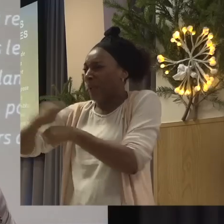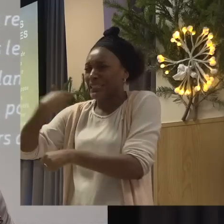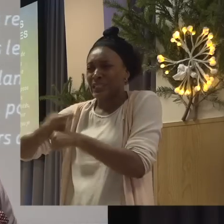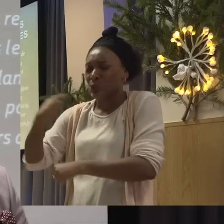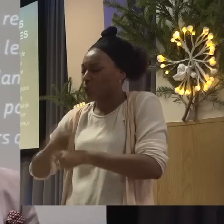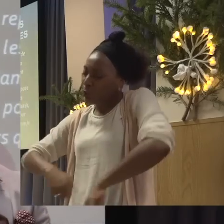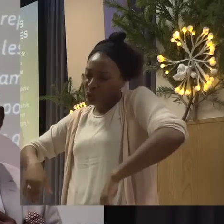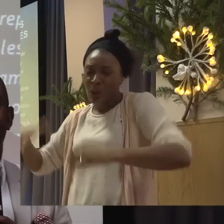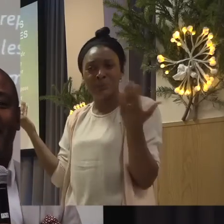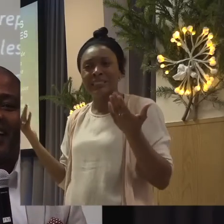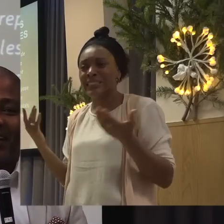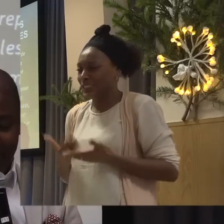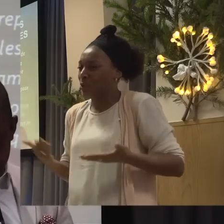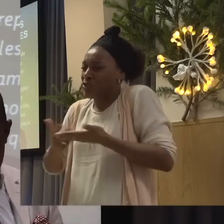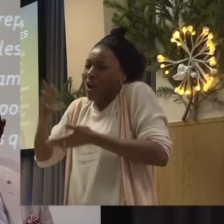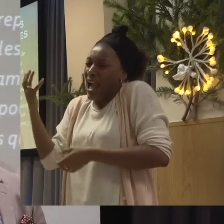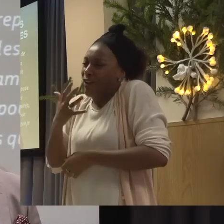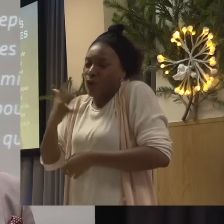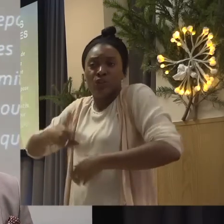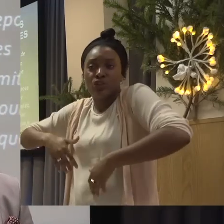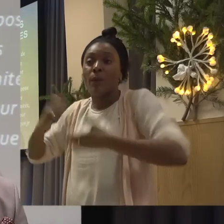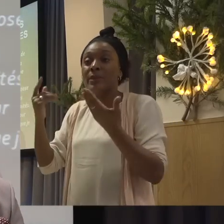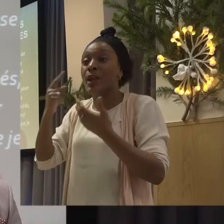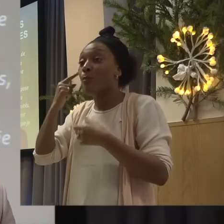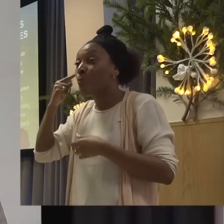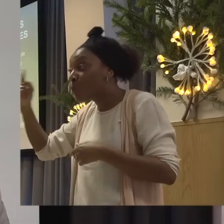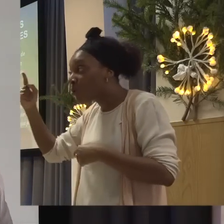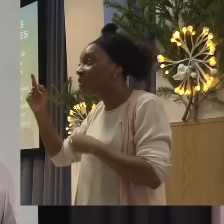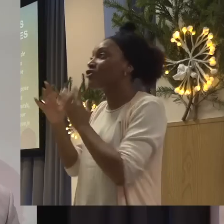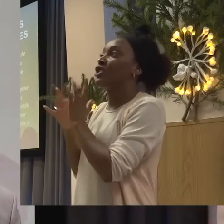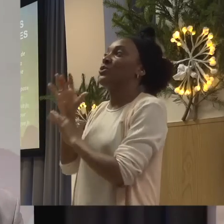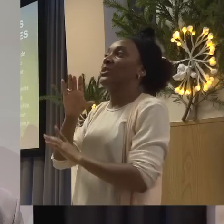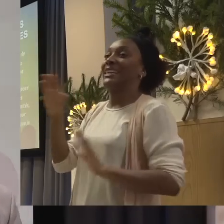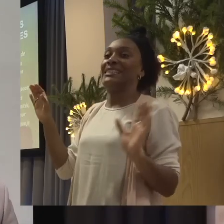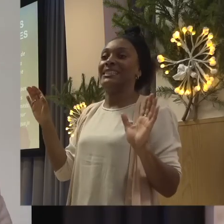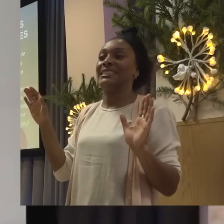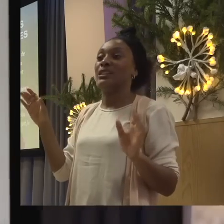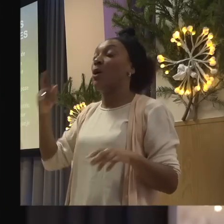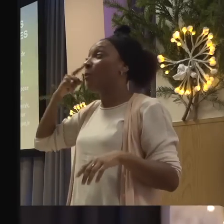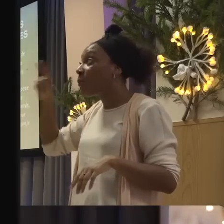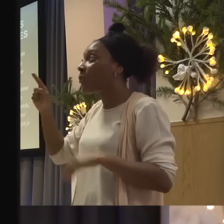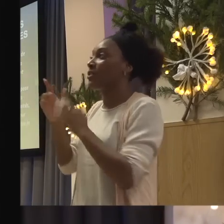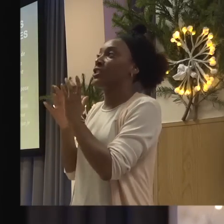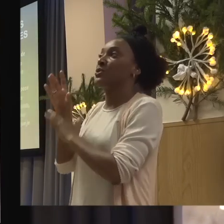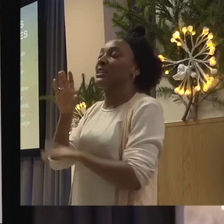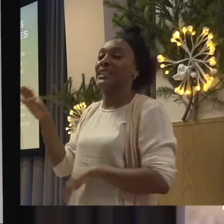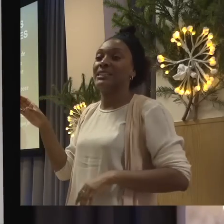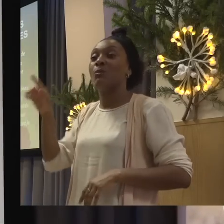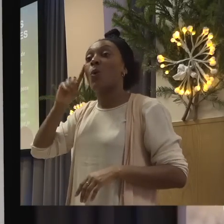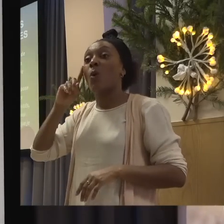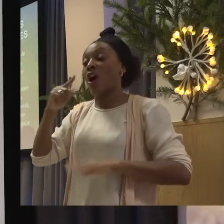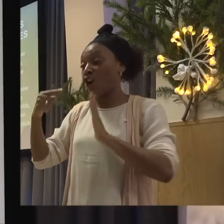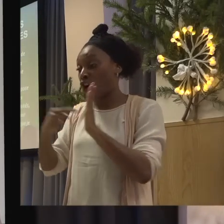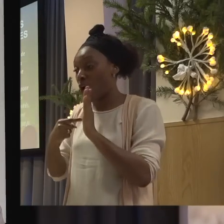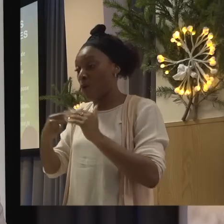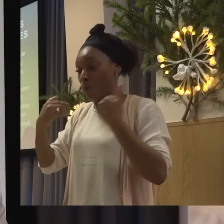dans les détresses, pour Christ. Il y a quand même un focus qui est là, pour Christ. Il dit, car quand je suis faible, alors